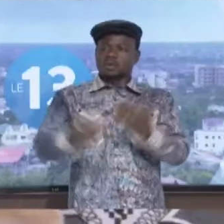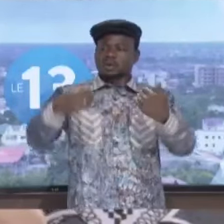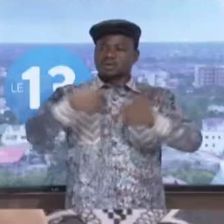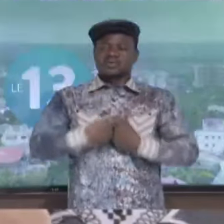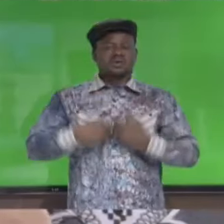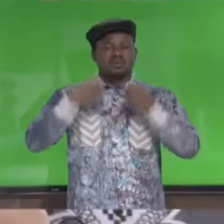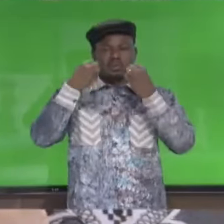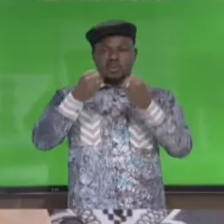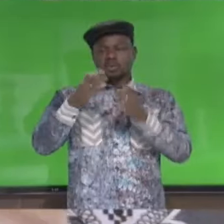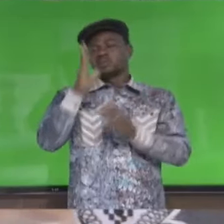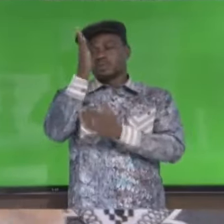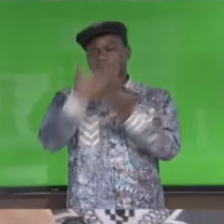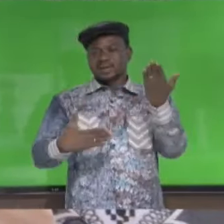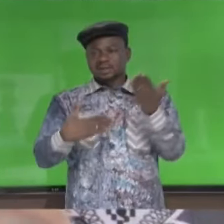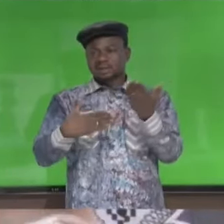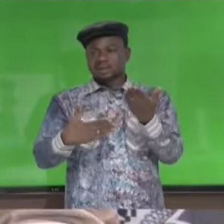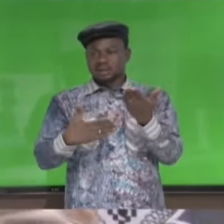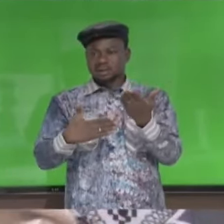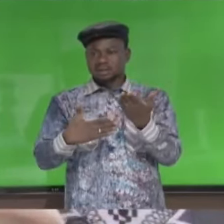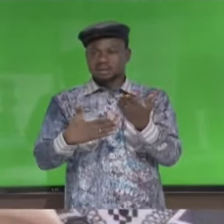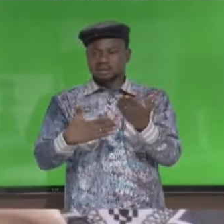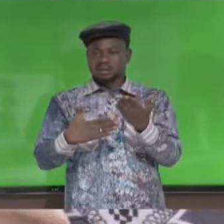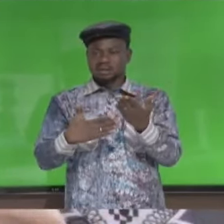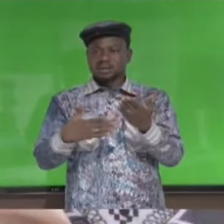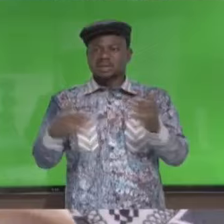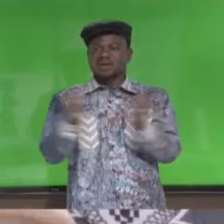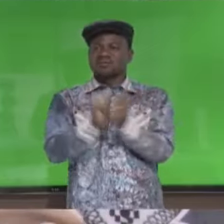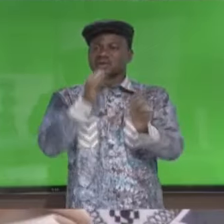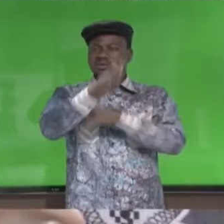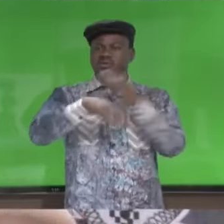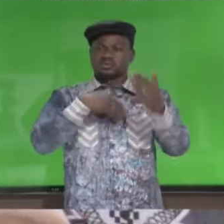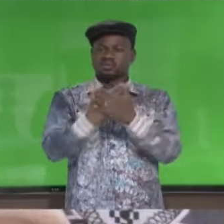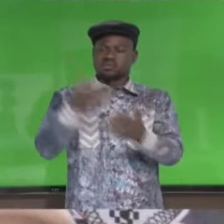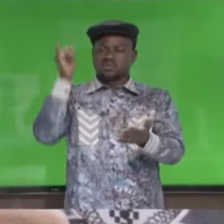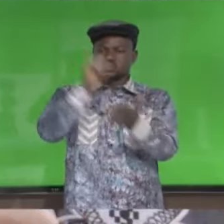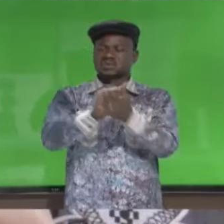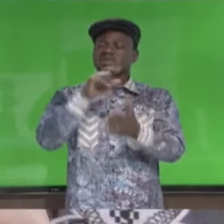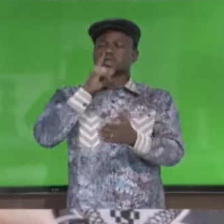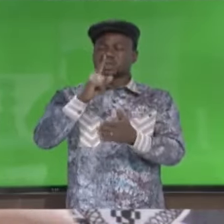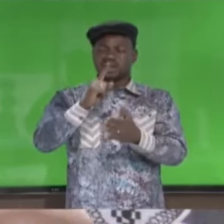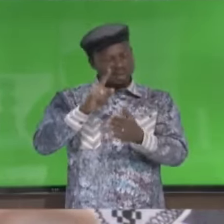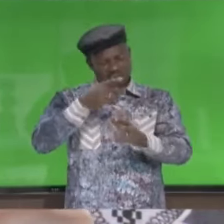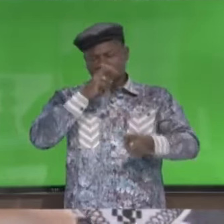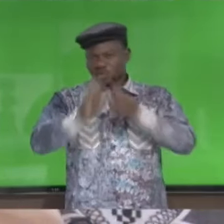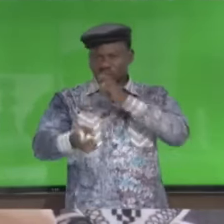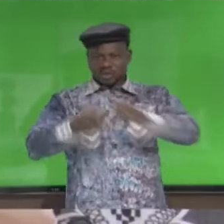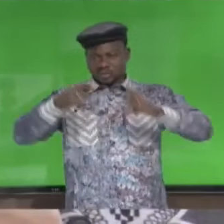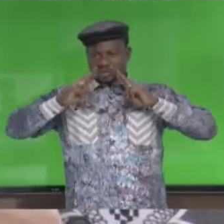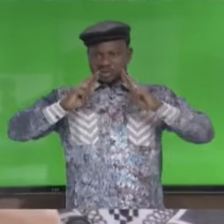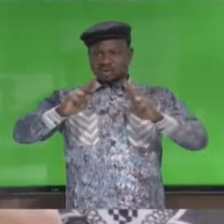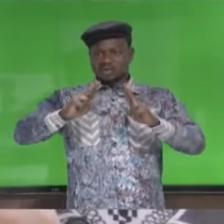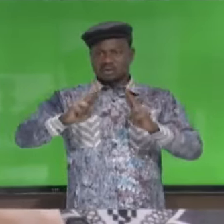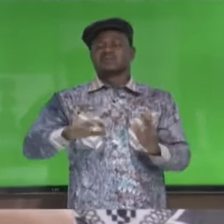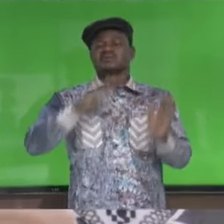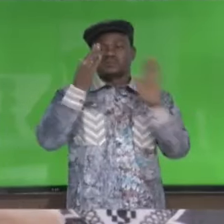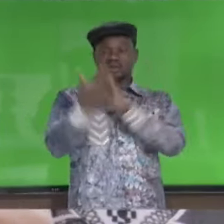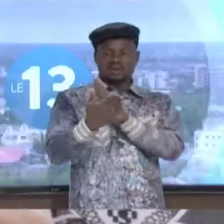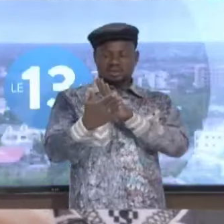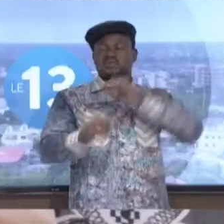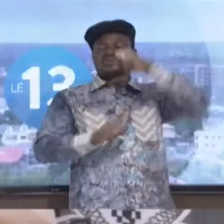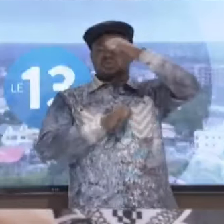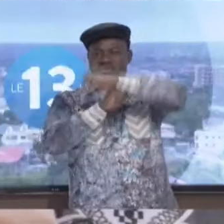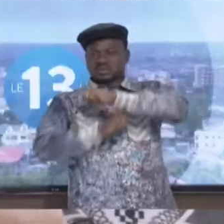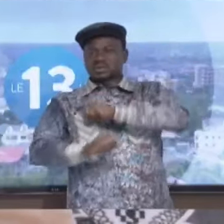approche holistique intégrée avec tout ce qui est question de résilience en lien avec la sécurité